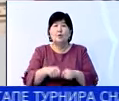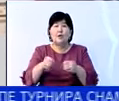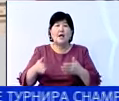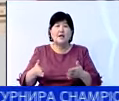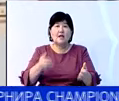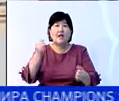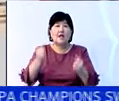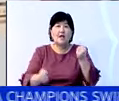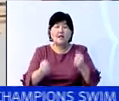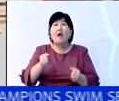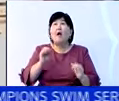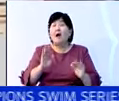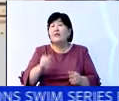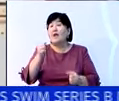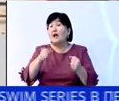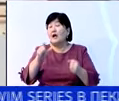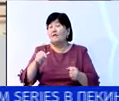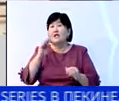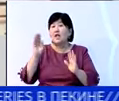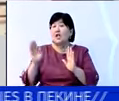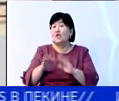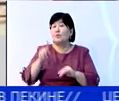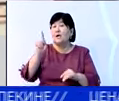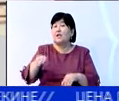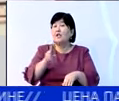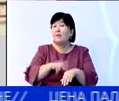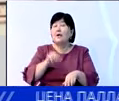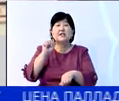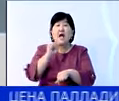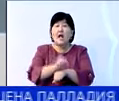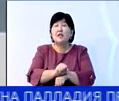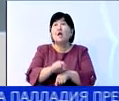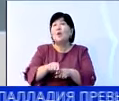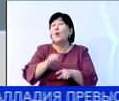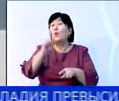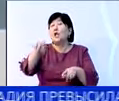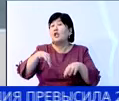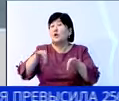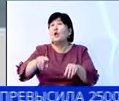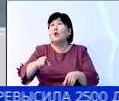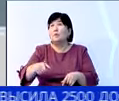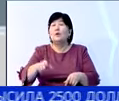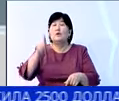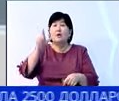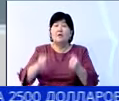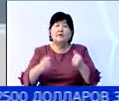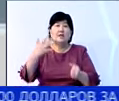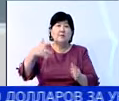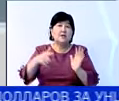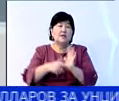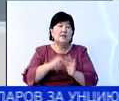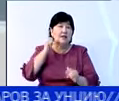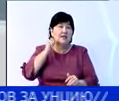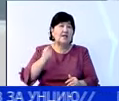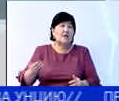дорожного движения. Однако водитель не подчинился требованию полиции остановиться, но далеко не ушел. Горе-водитель оказался 57-летним